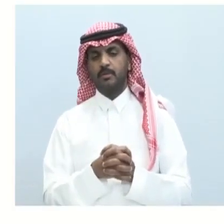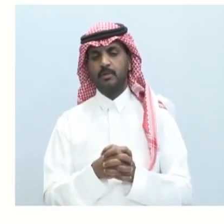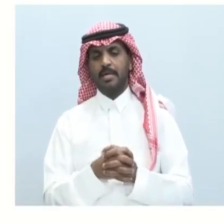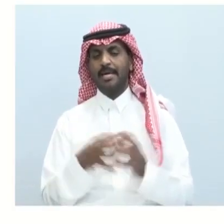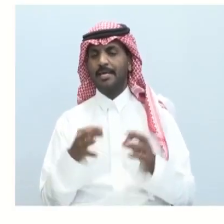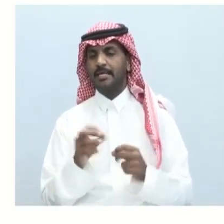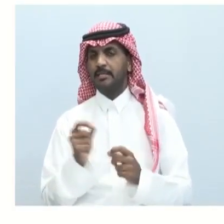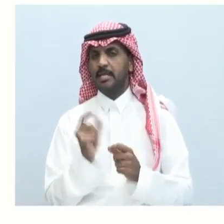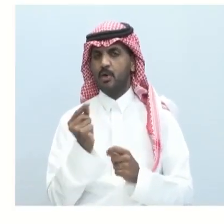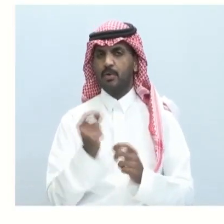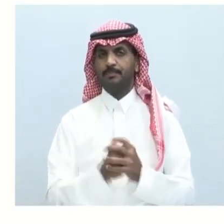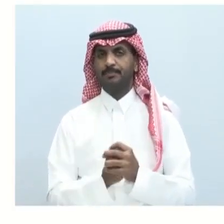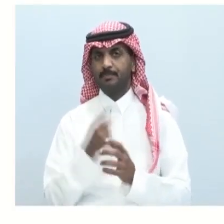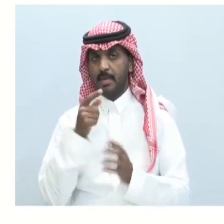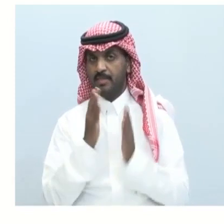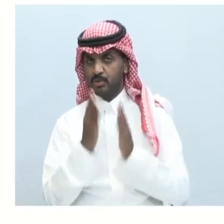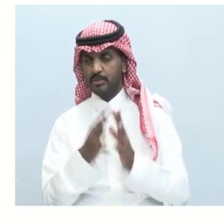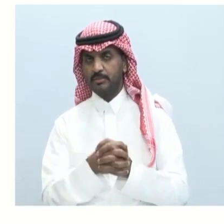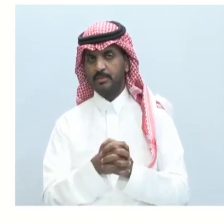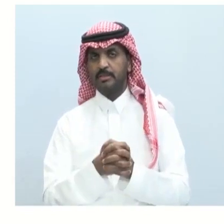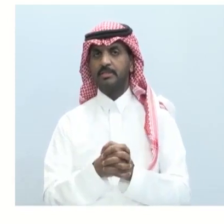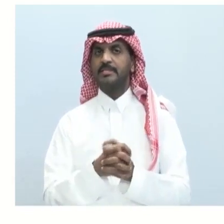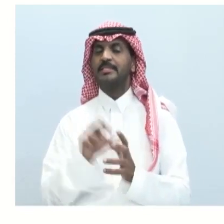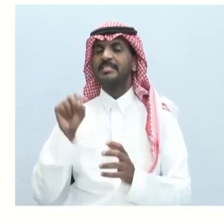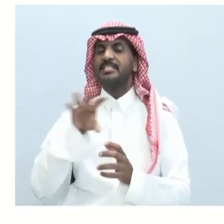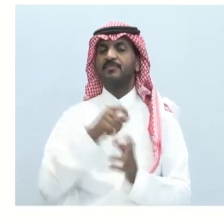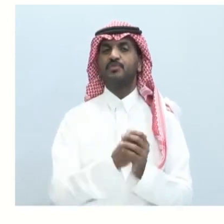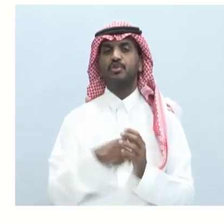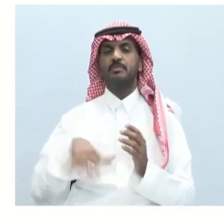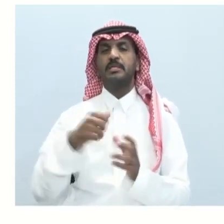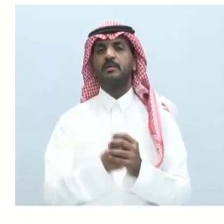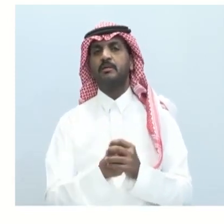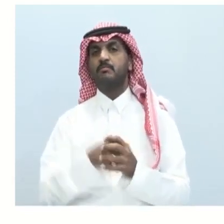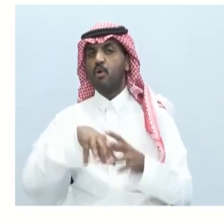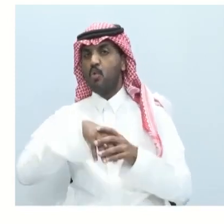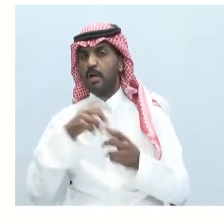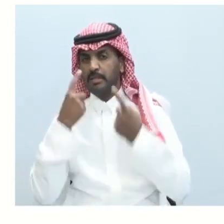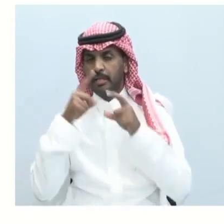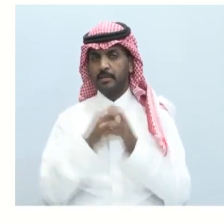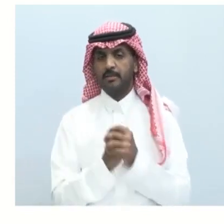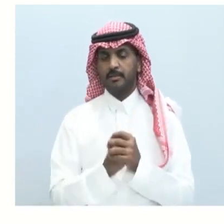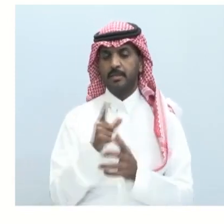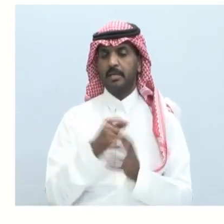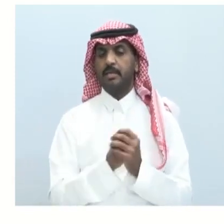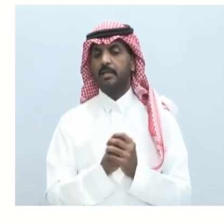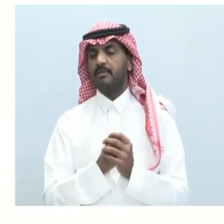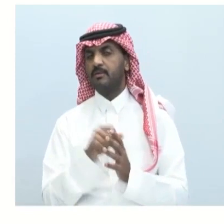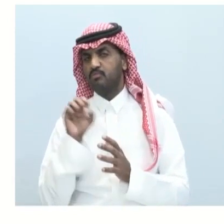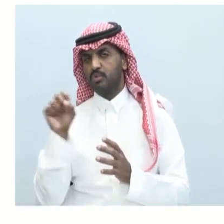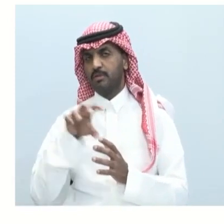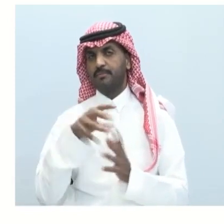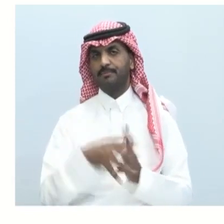النوى اذا بهذا الشكل نستطيع تصنيف جميع الكائنات الحيه من خلال هذه المصنفات